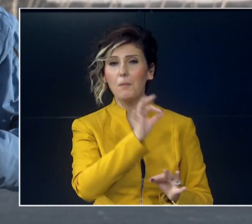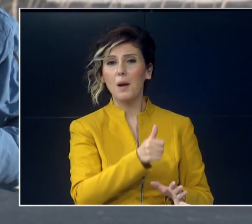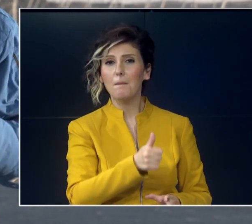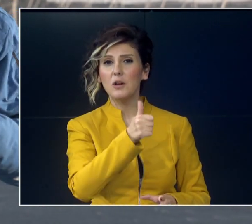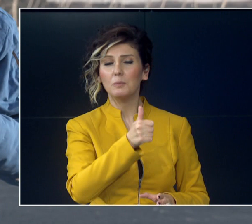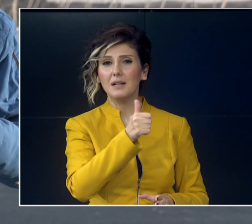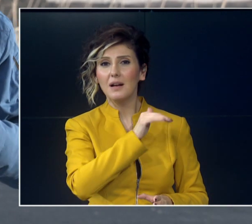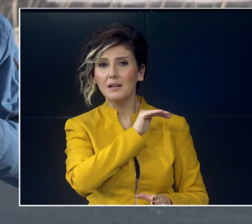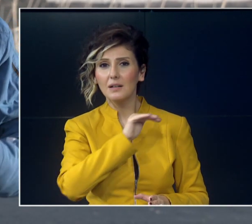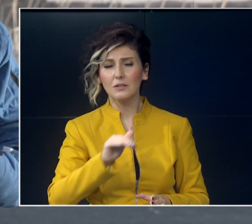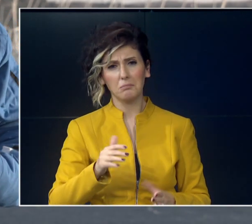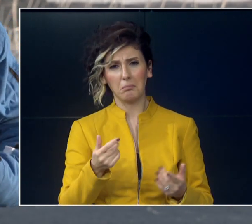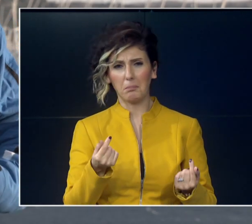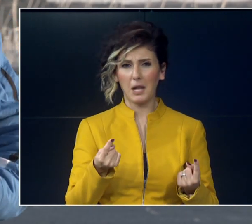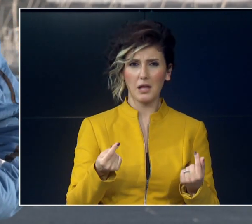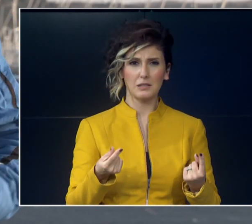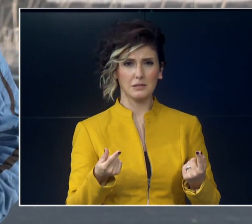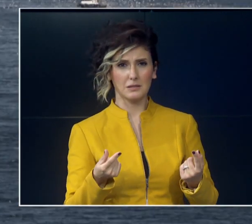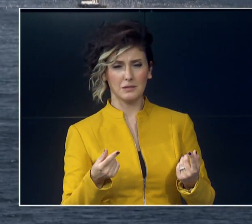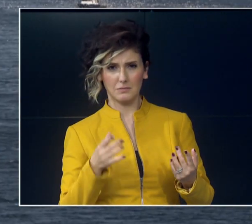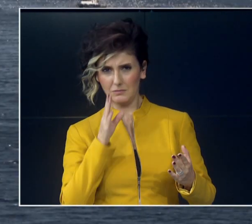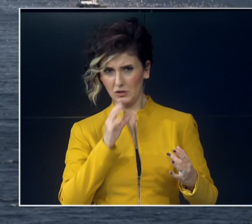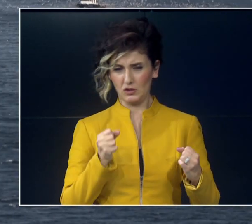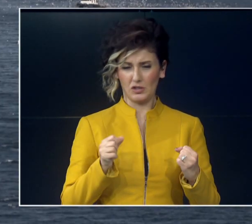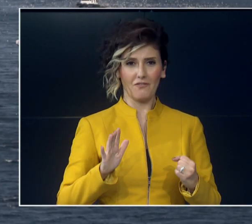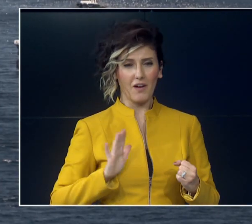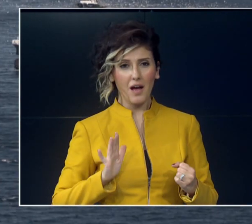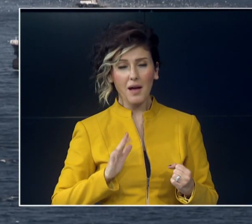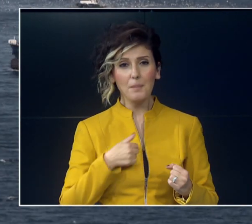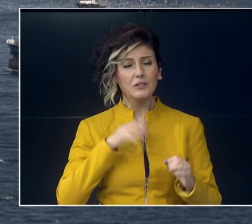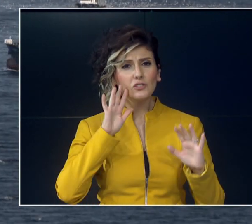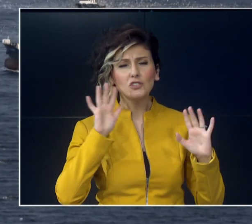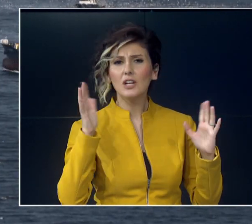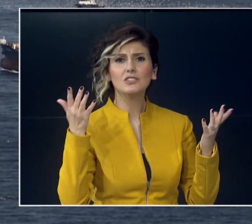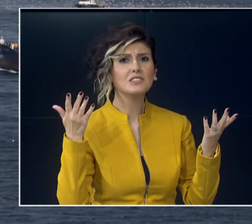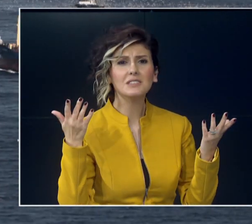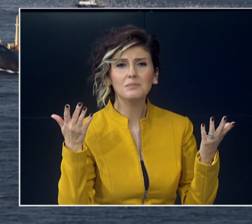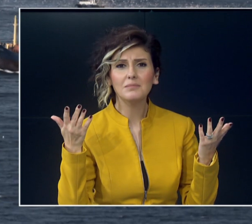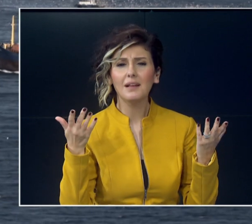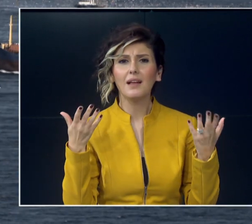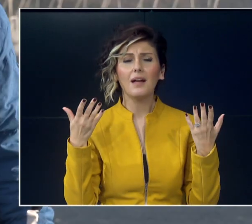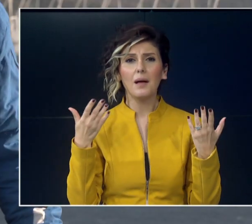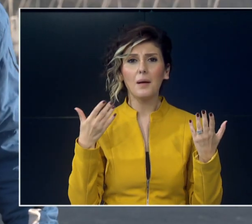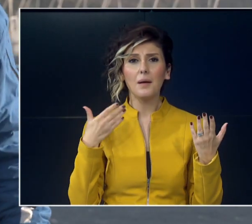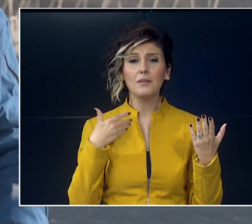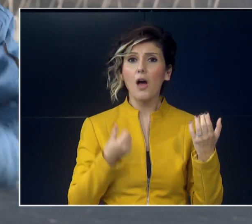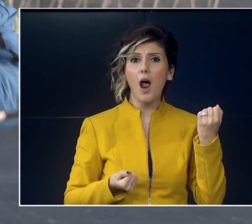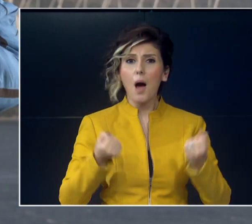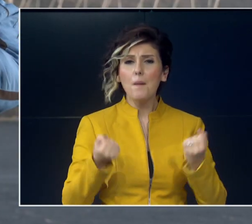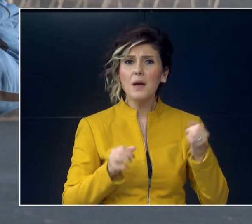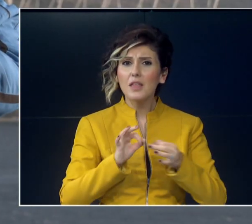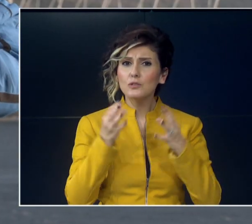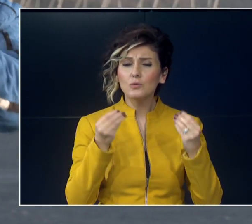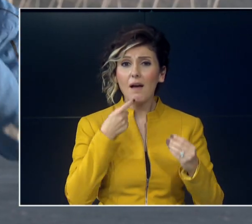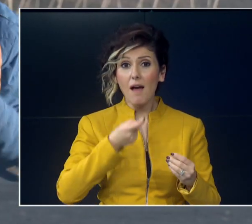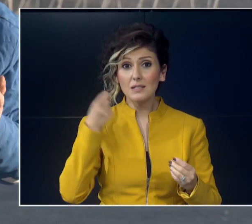geliyor. Biraz böyle, yani bir status var. Yani ben şaşırdım gerçekten. Ve nasıl rahat araba kullandı? Çünkü eski